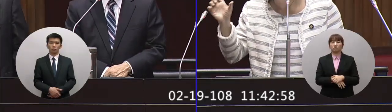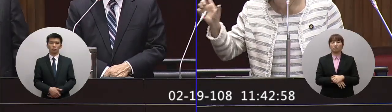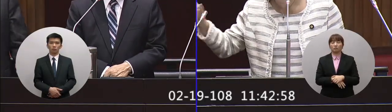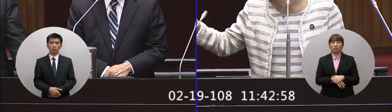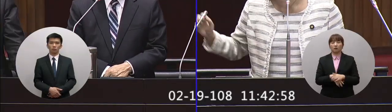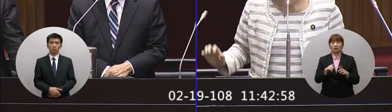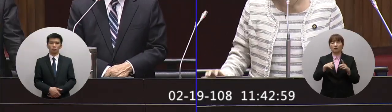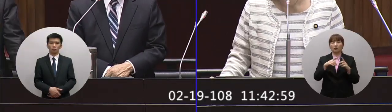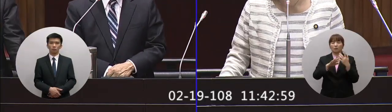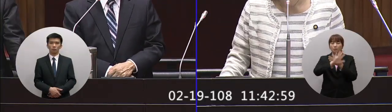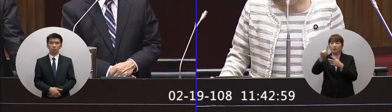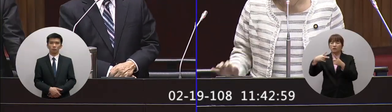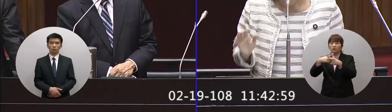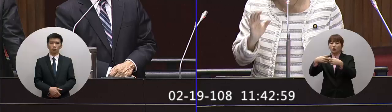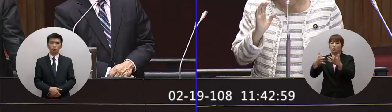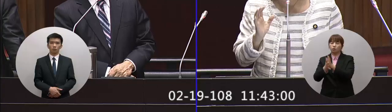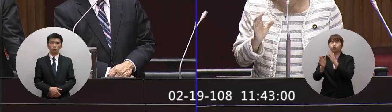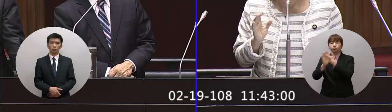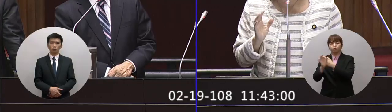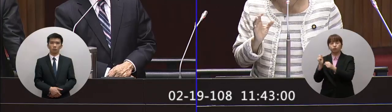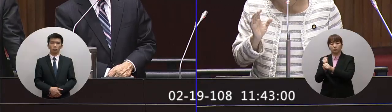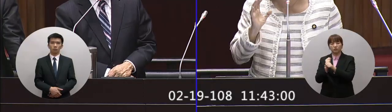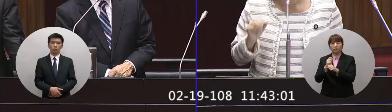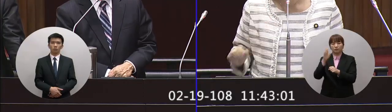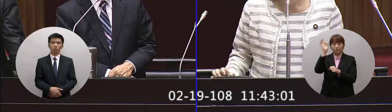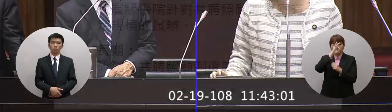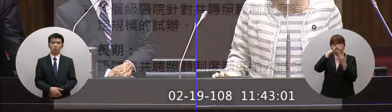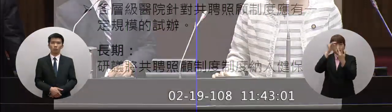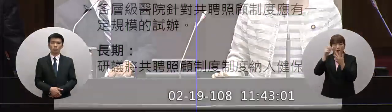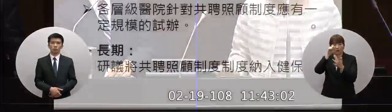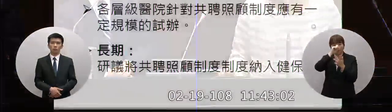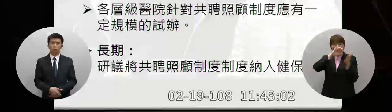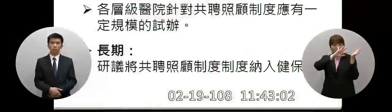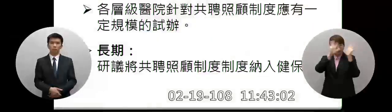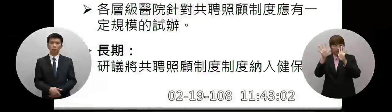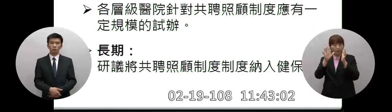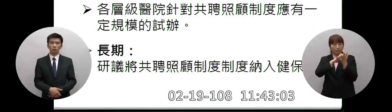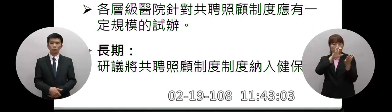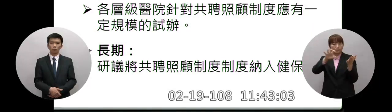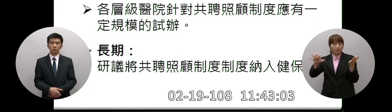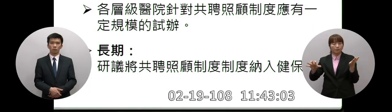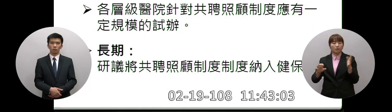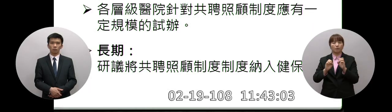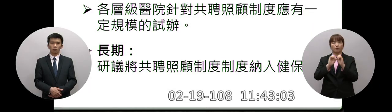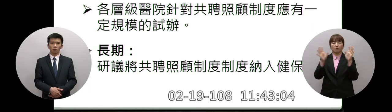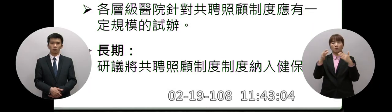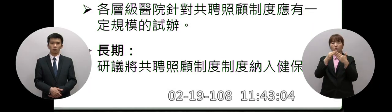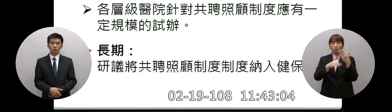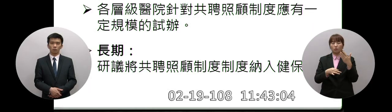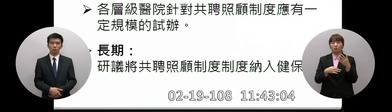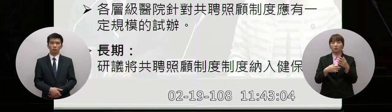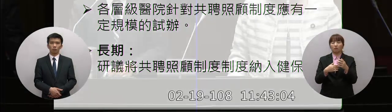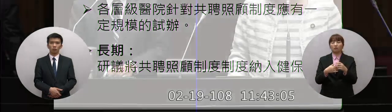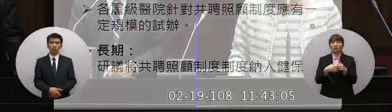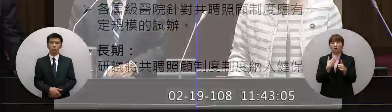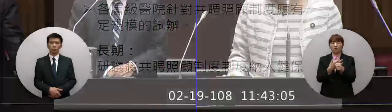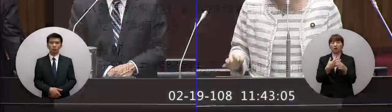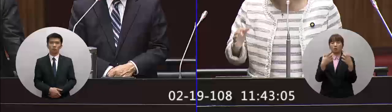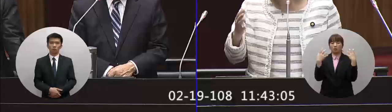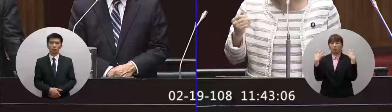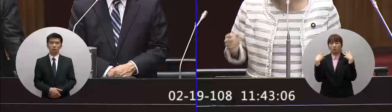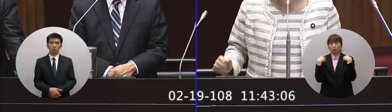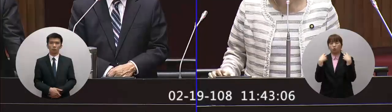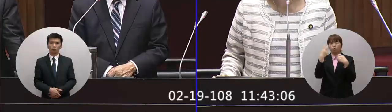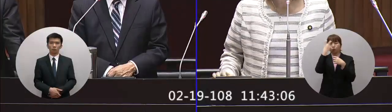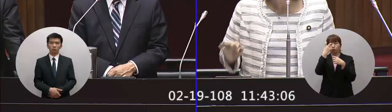医院就小部分的示范，我觉得应该找出一些好的模式，我们共同来把这样的一个制度分担这个照顾的压